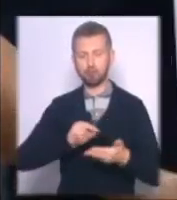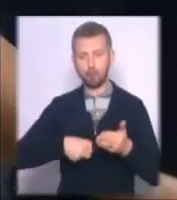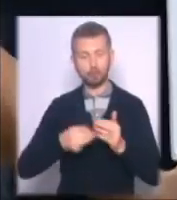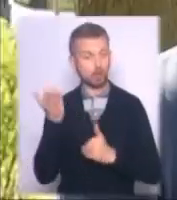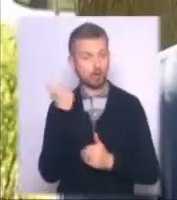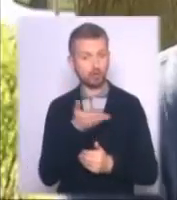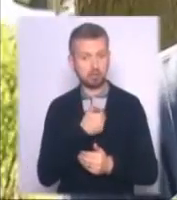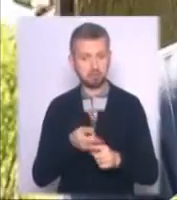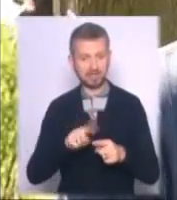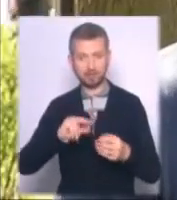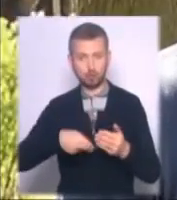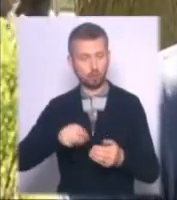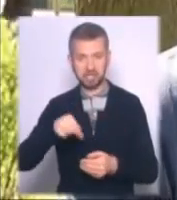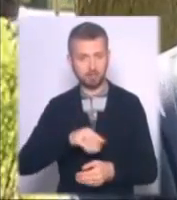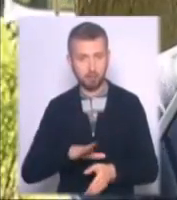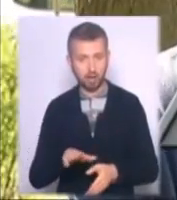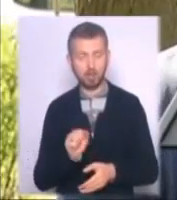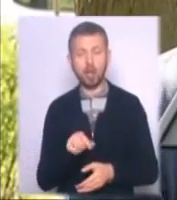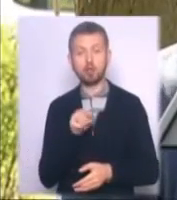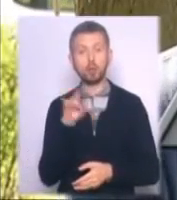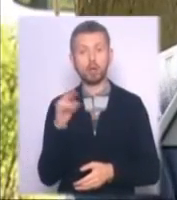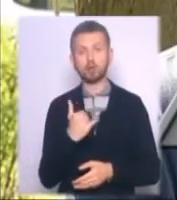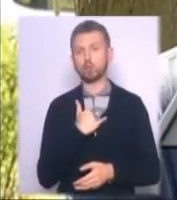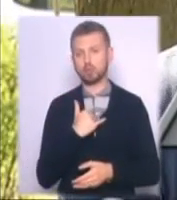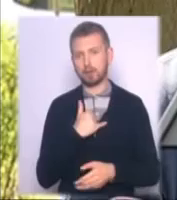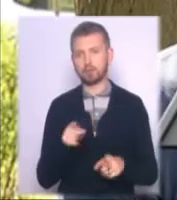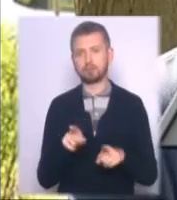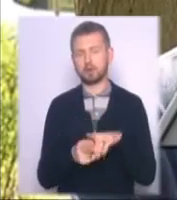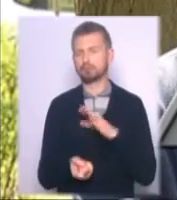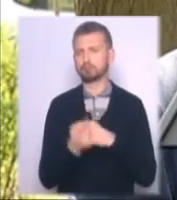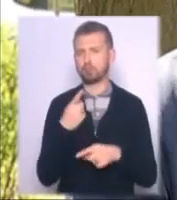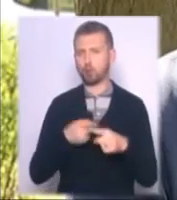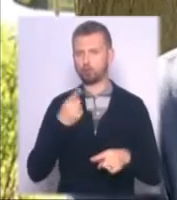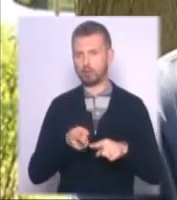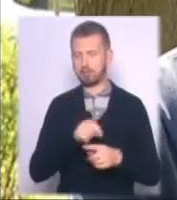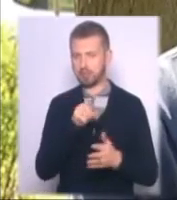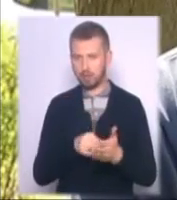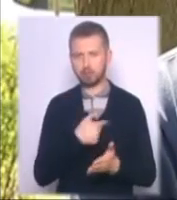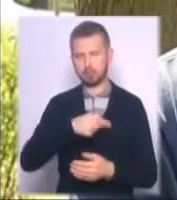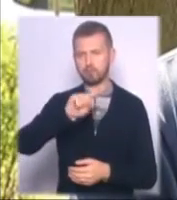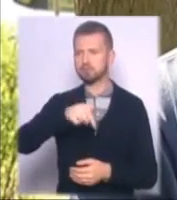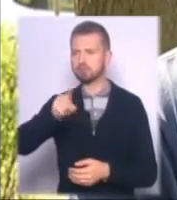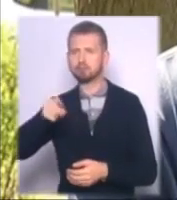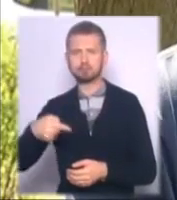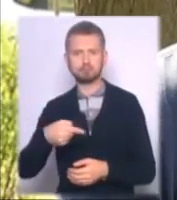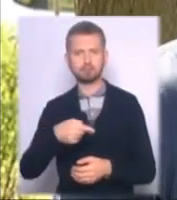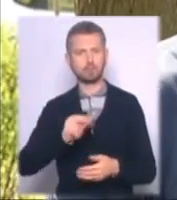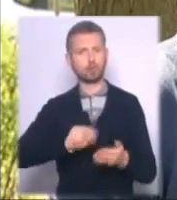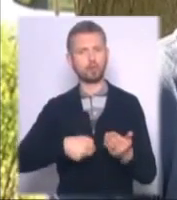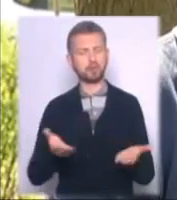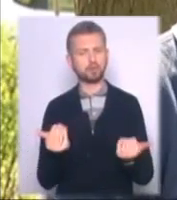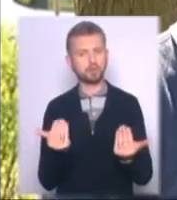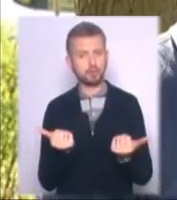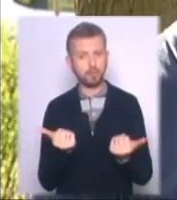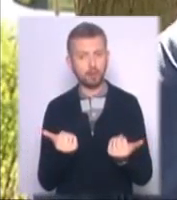довідки, наприклад, не вимагали, а цього разу у нас якраз так постало остро це питання. І ми вимагали від усіх учасників довідки.